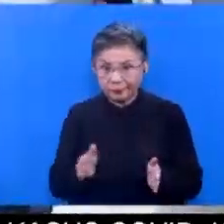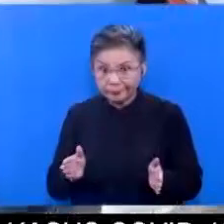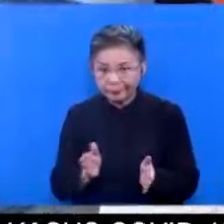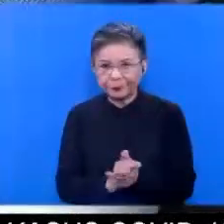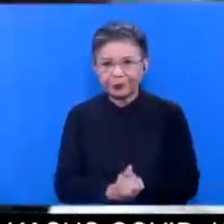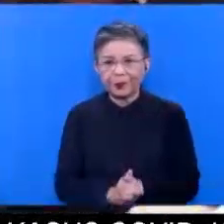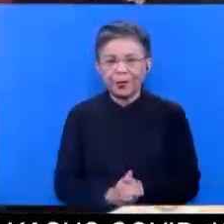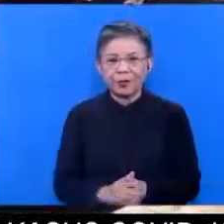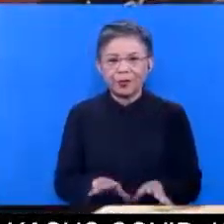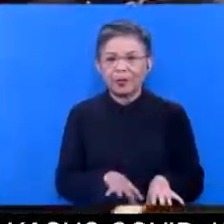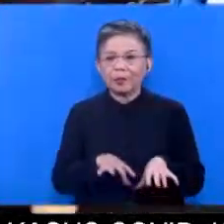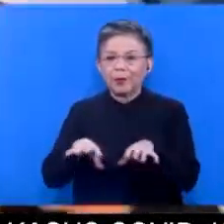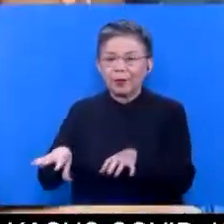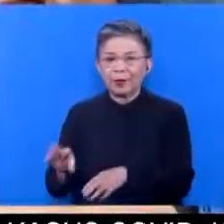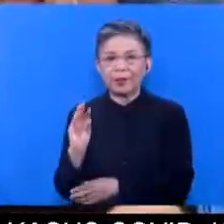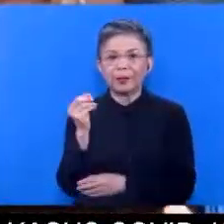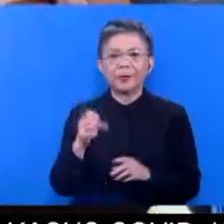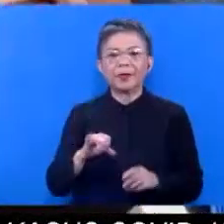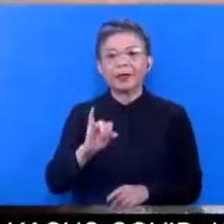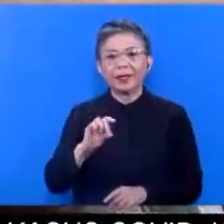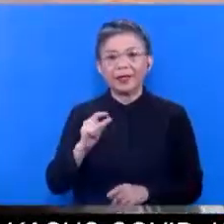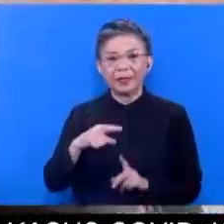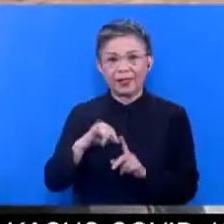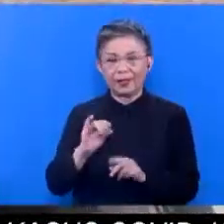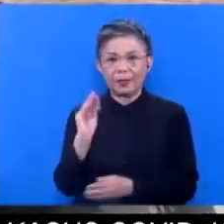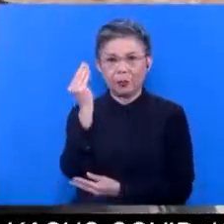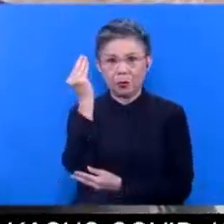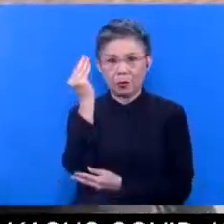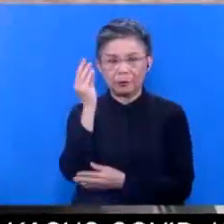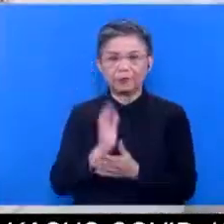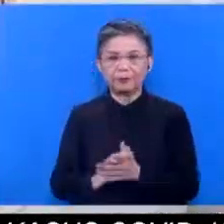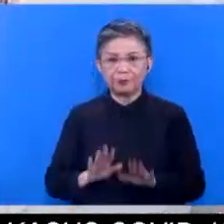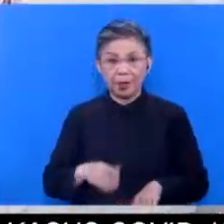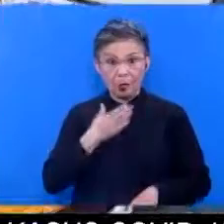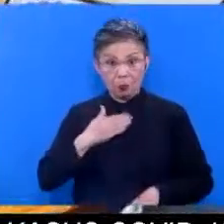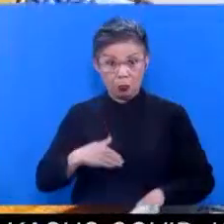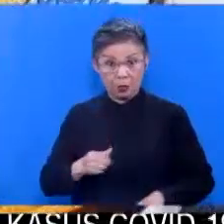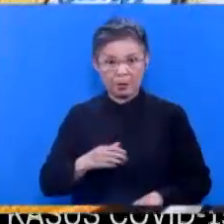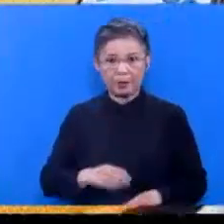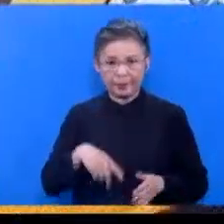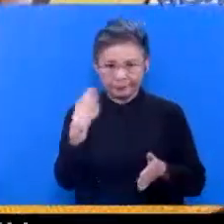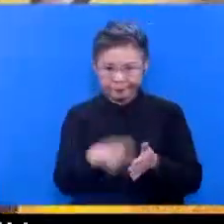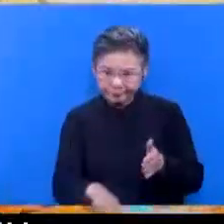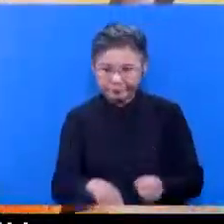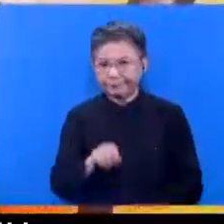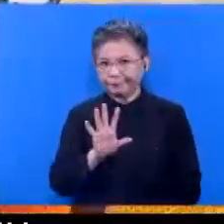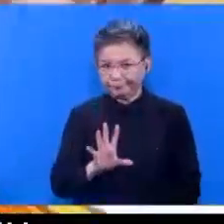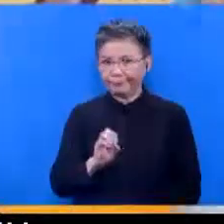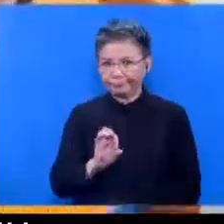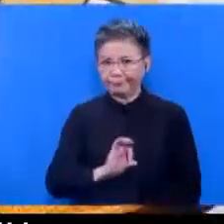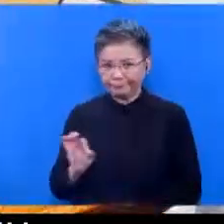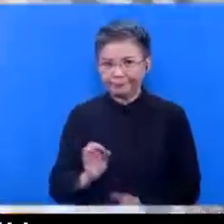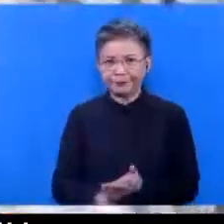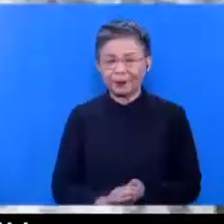Kendaraan yang terjaring razia kemudian dibawa ke lapangan Irti Monas, sedangkan pemilik diberi denda Rp500.000.